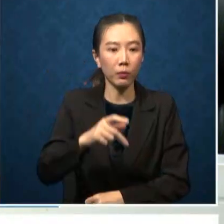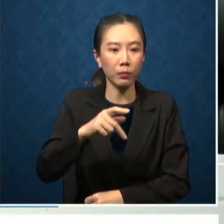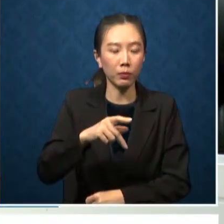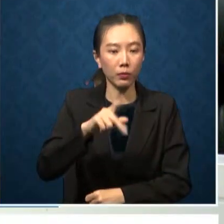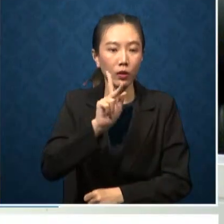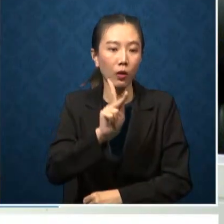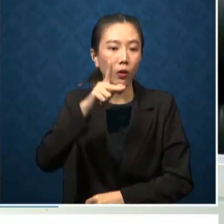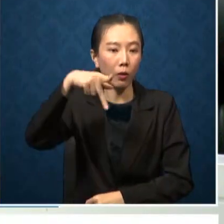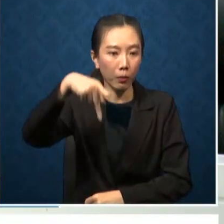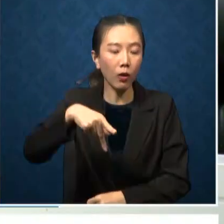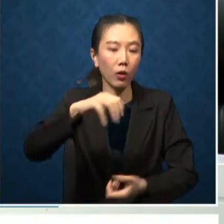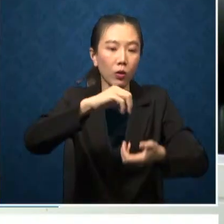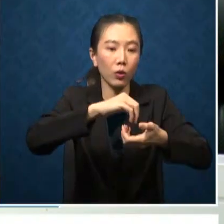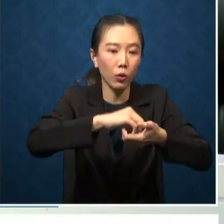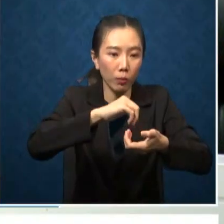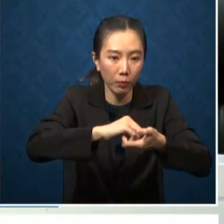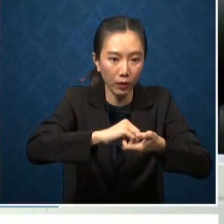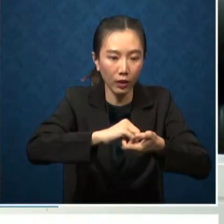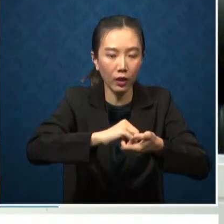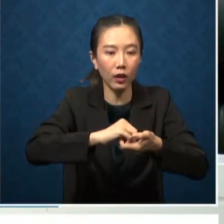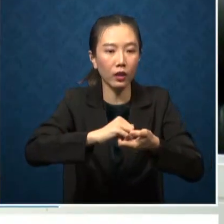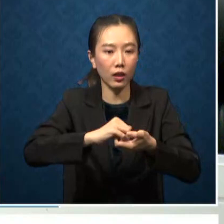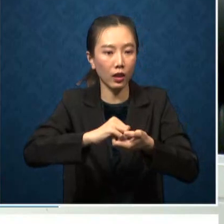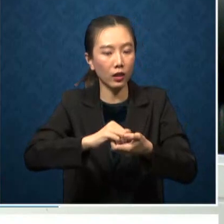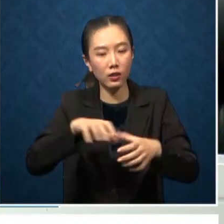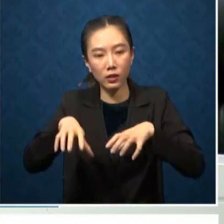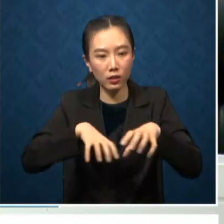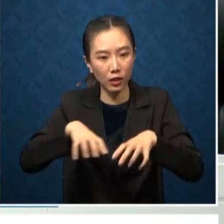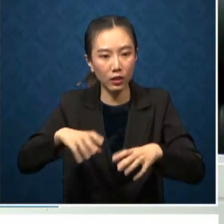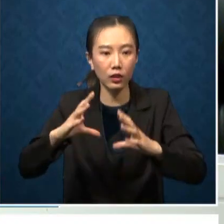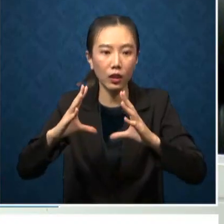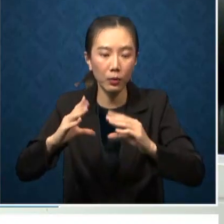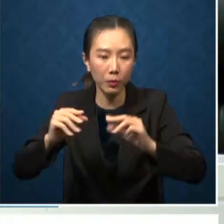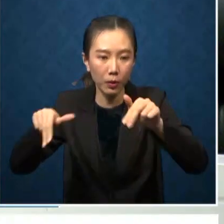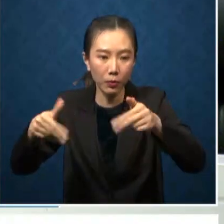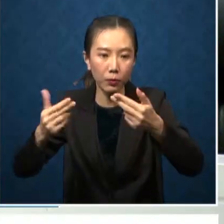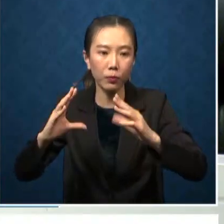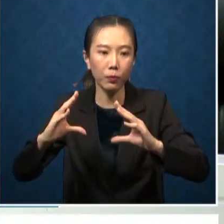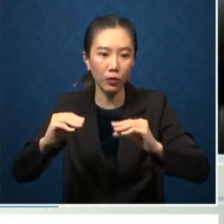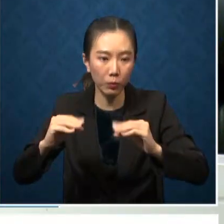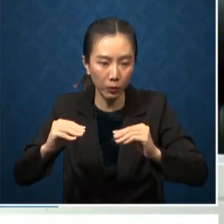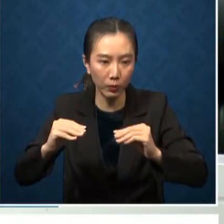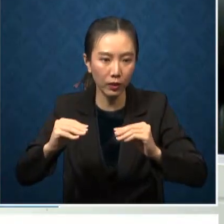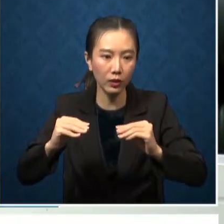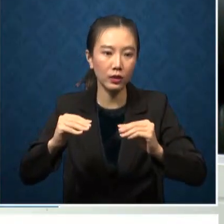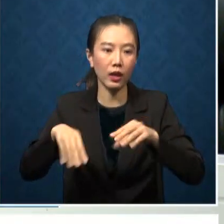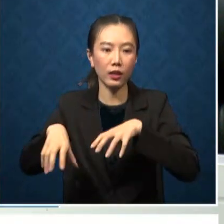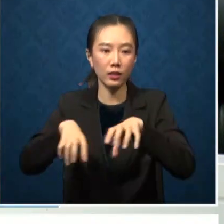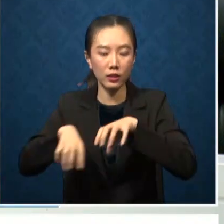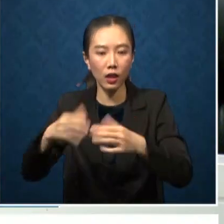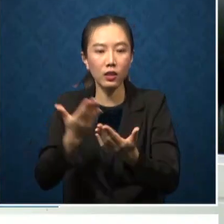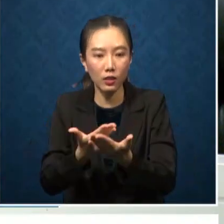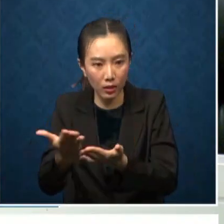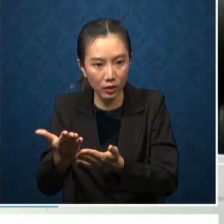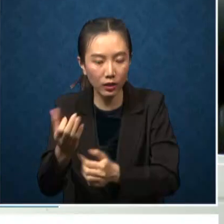นอยู่ใน4เรื่องด้วยกันไม่ว่าจะเป็นเรื่องของการจัดประชุมที่จะท่านประชุมทางไกลได้การจัดซื้อจัดจ้างนะคะที่ทางกรมบัญชีกลางช่